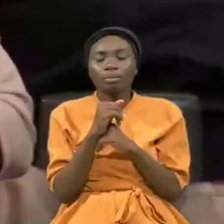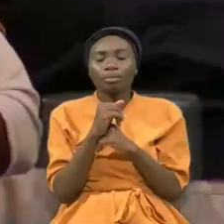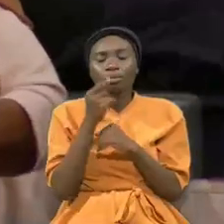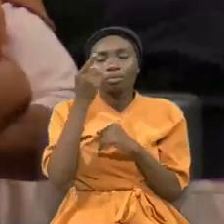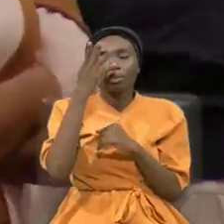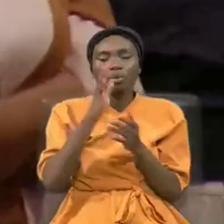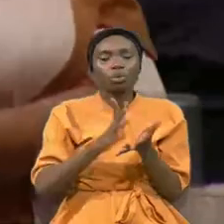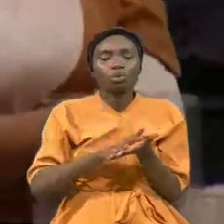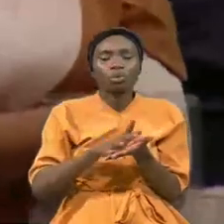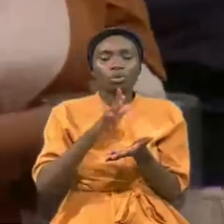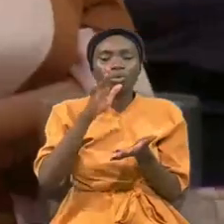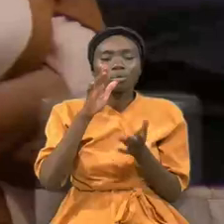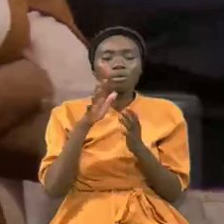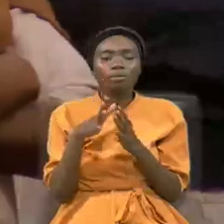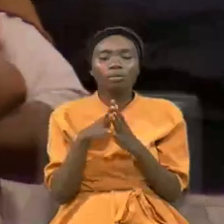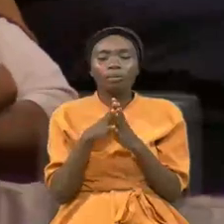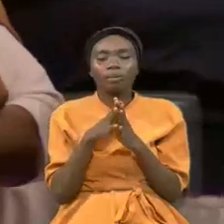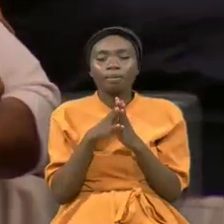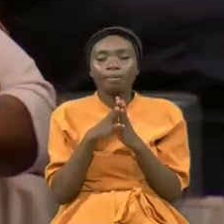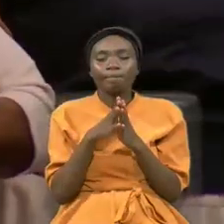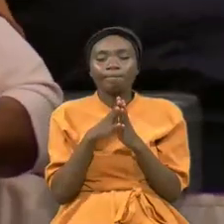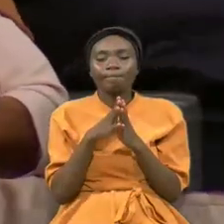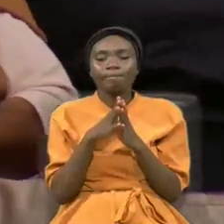c'est la gloire de Dieu.